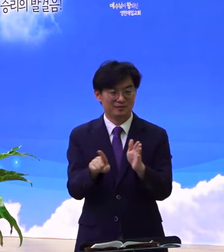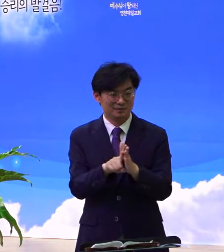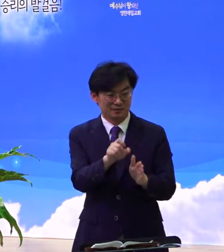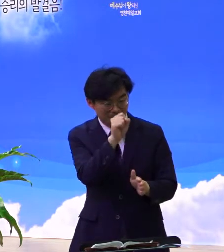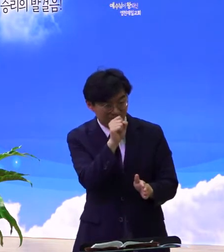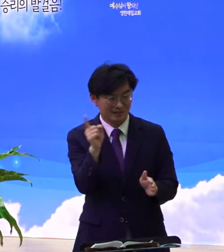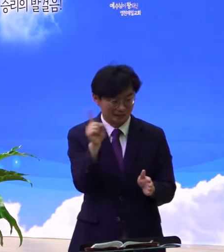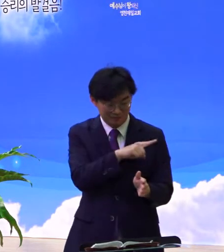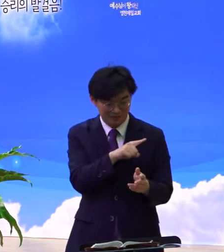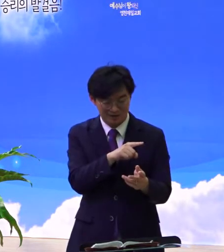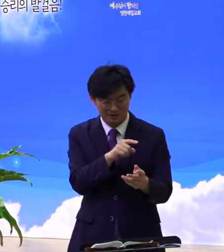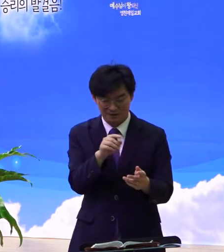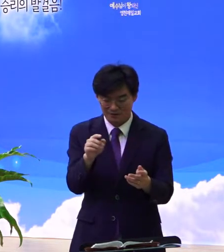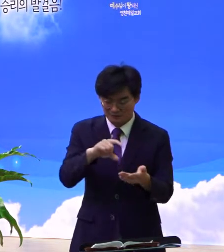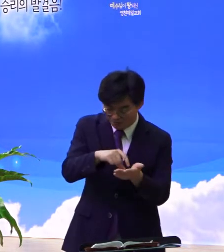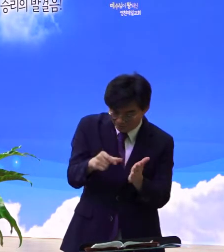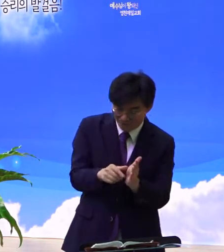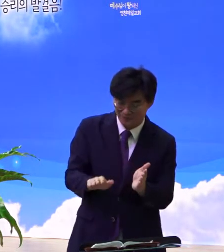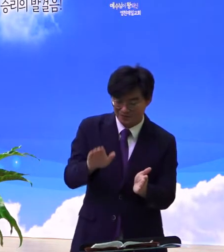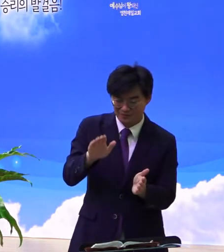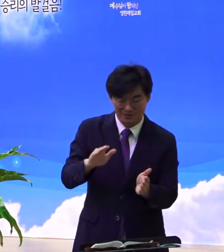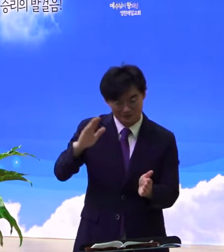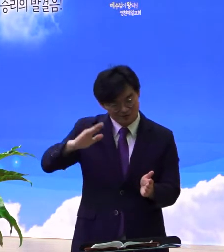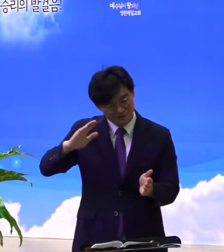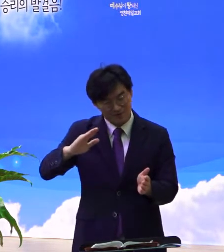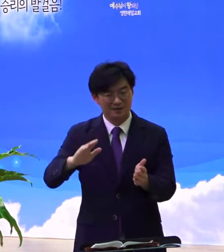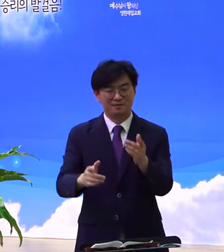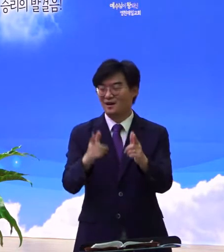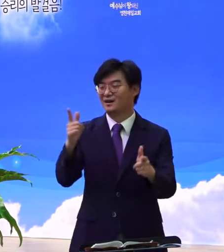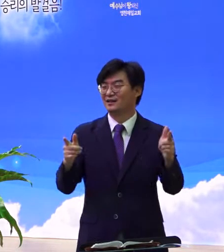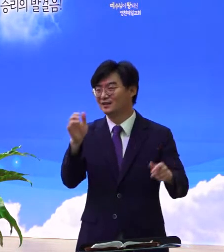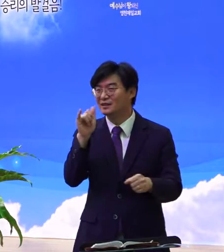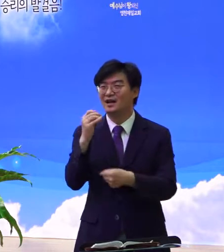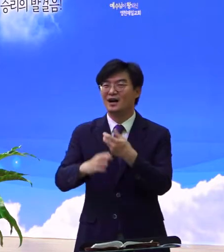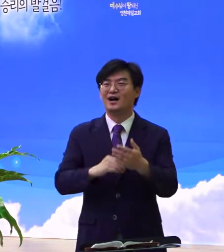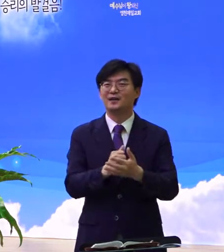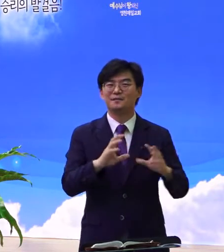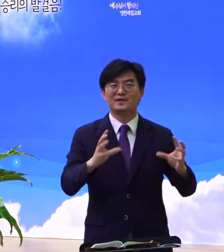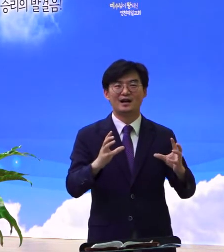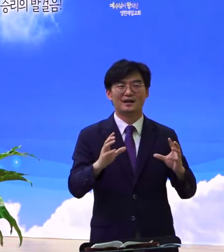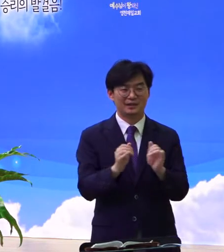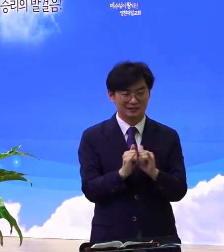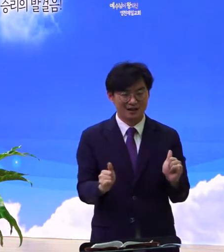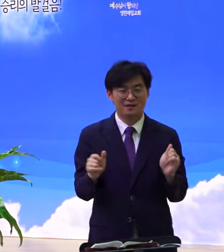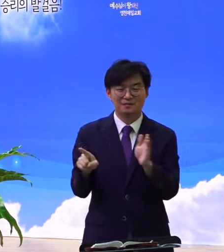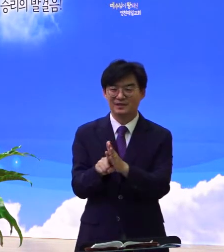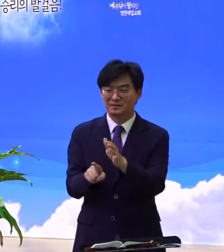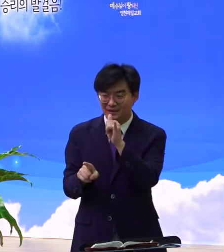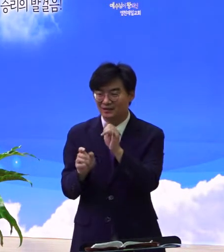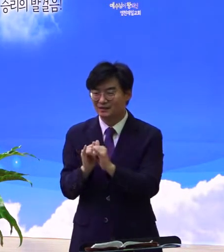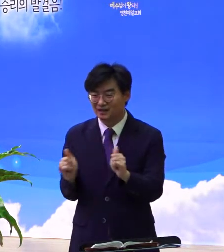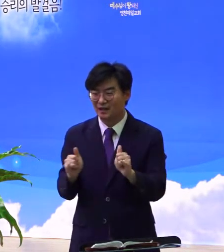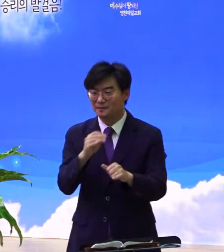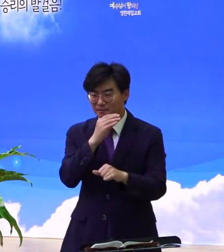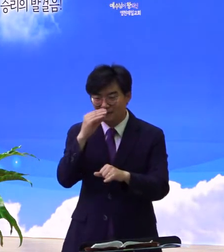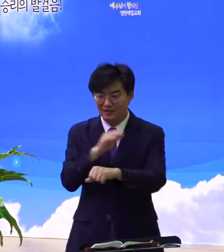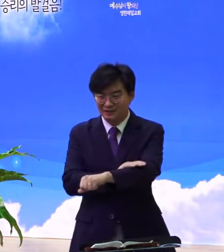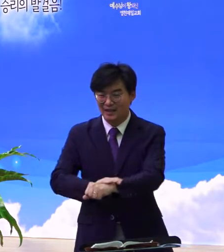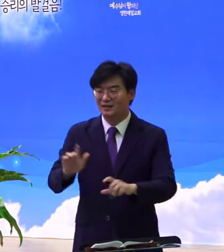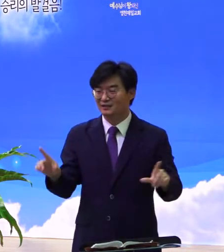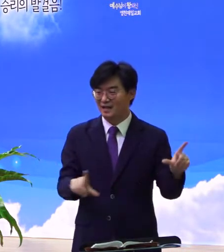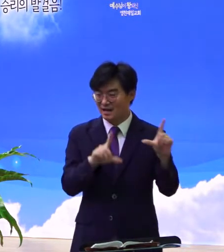하나님의 뜻에 대해서 궁금해하게 되죠. 하나님 나라 백성으로 믿음의 사람으로 좀 잘 살아봐야